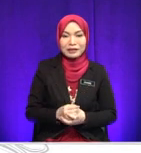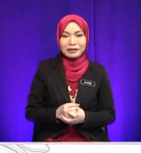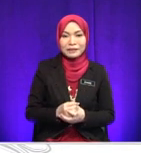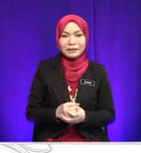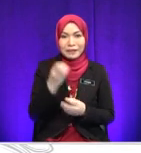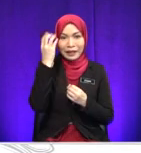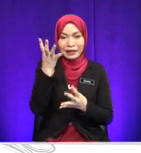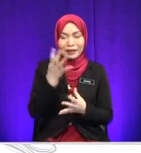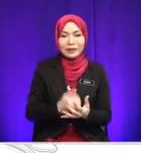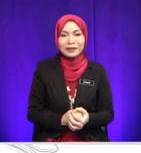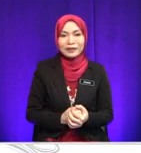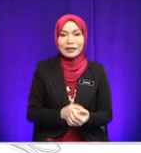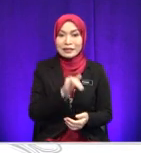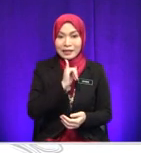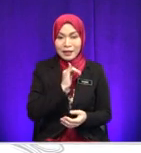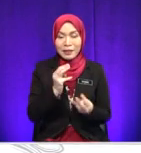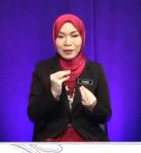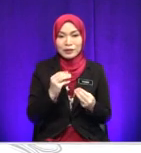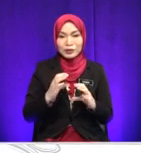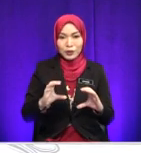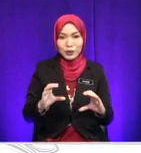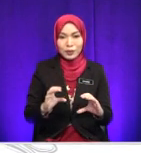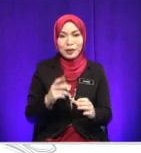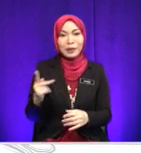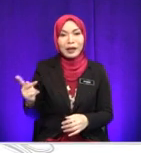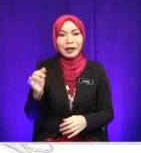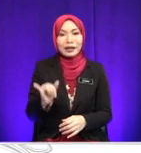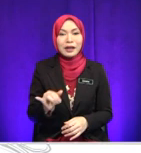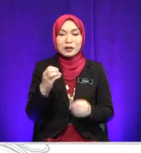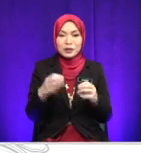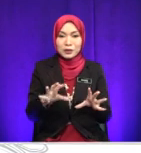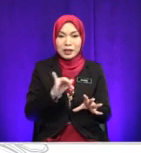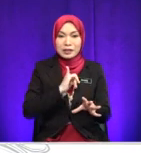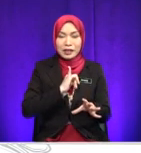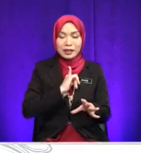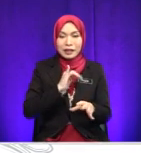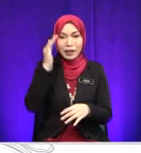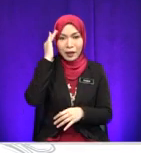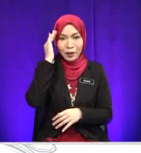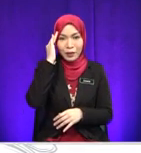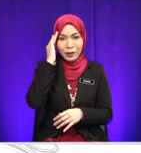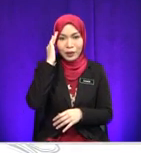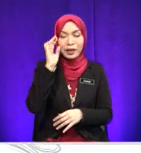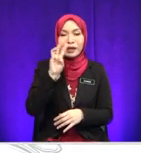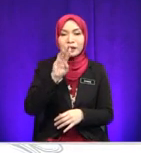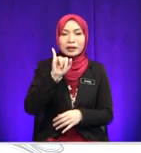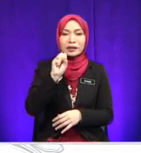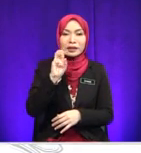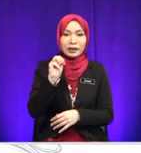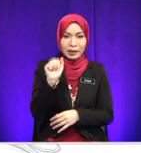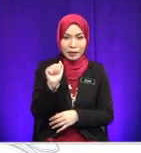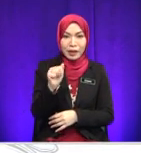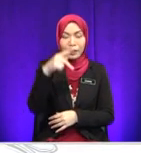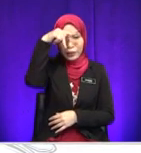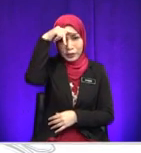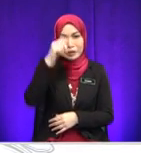Okey. Perkara yang sudah saya ketahui sebelum membaca ialah Bhisma Putra menjaga keselamatan dan kebajikan rakyat di luar negara.